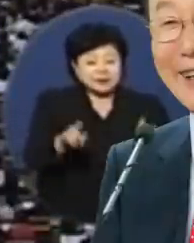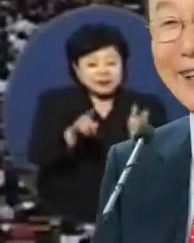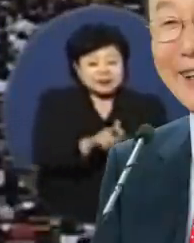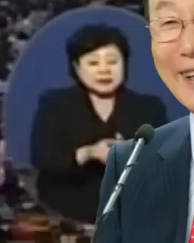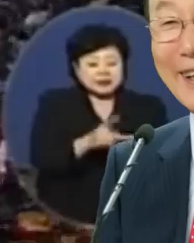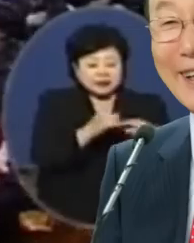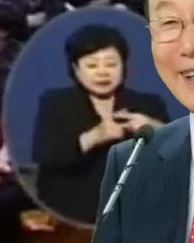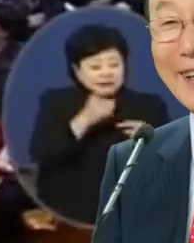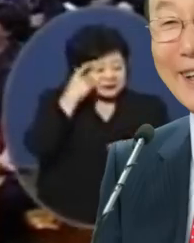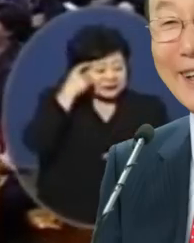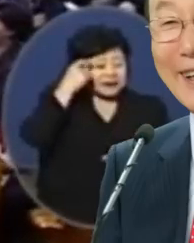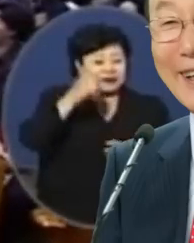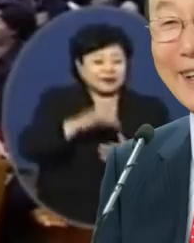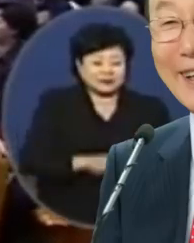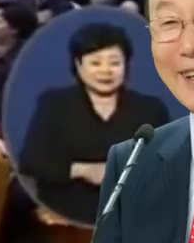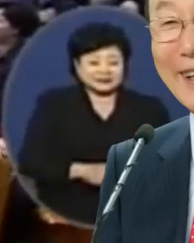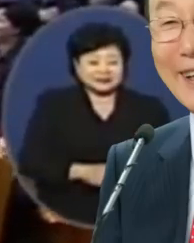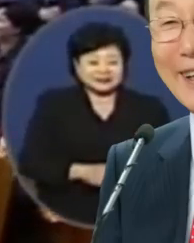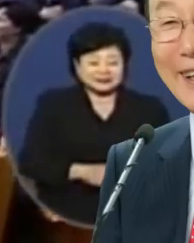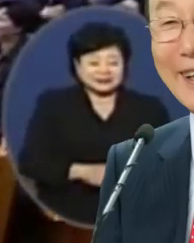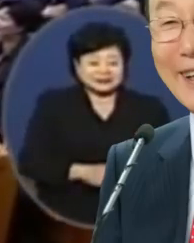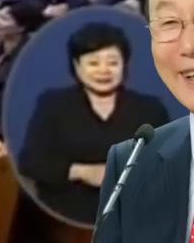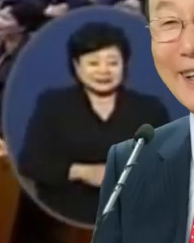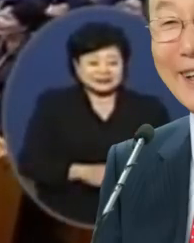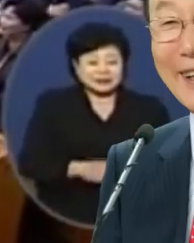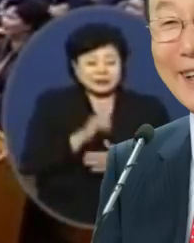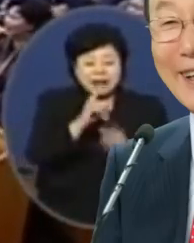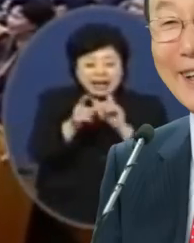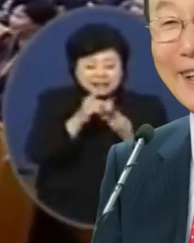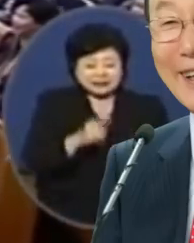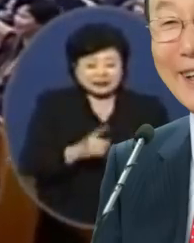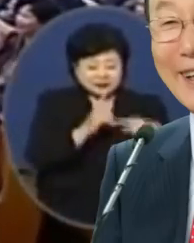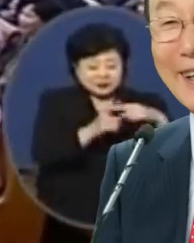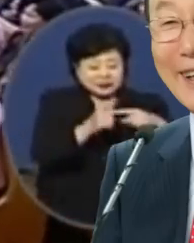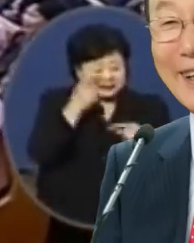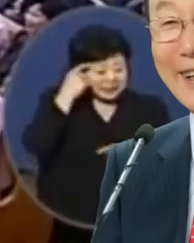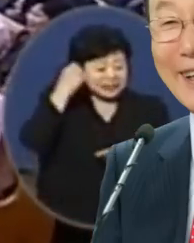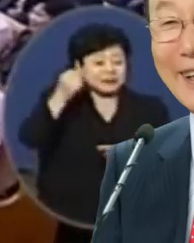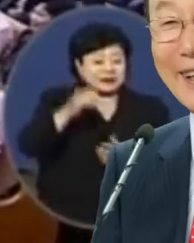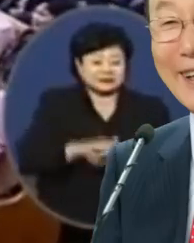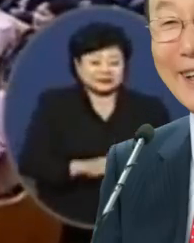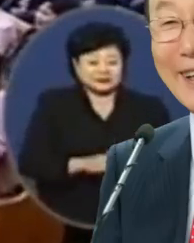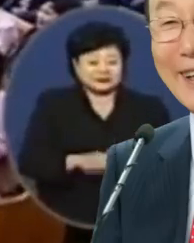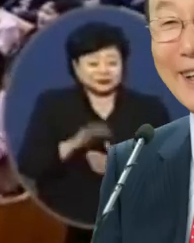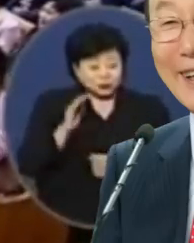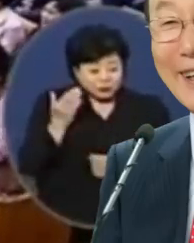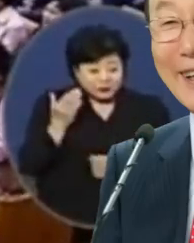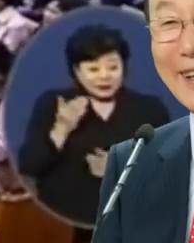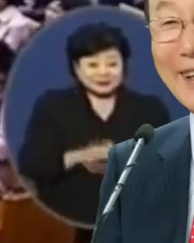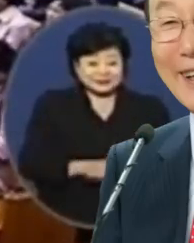믿음이 긍정적이고 말이 긍정적이 되어야 한다.